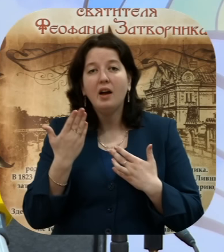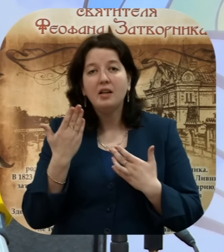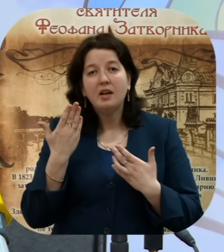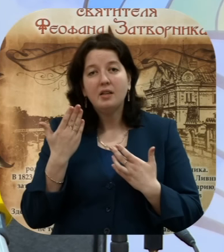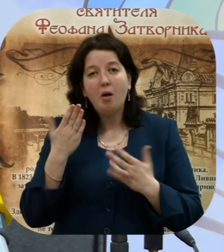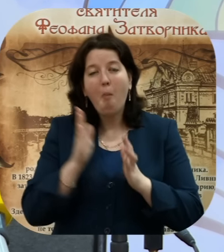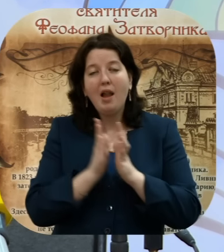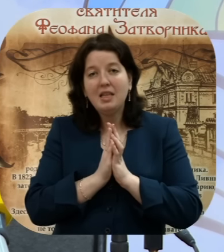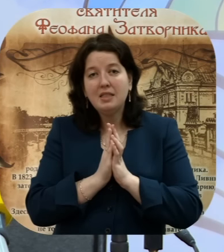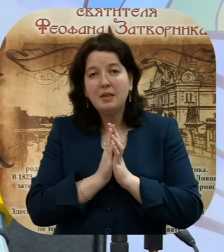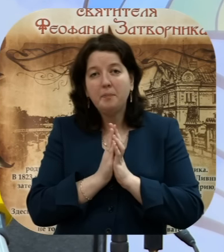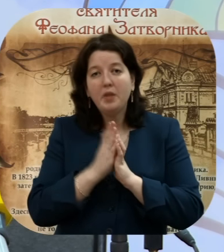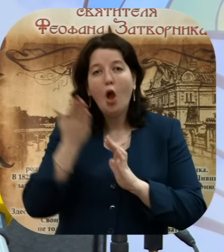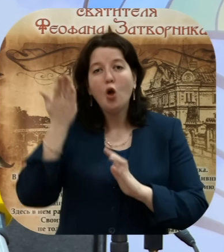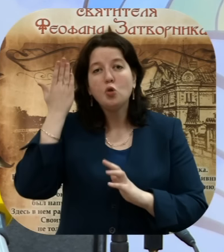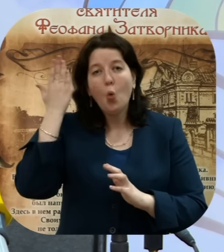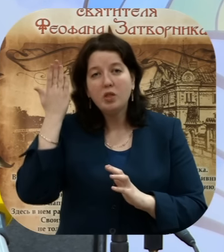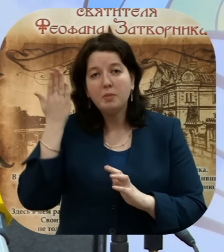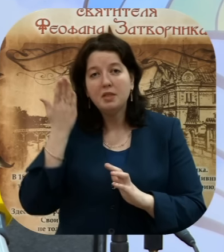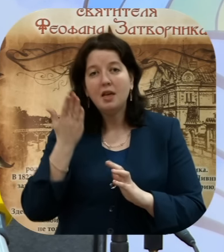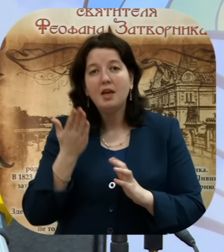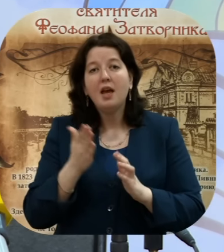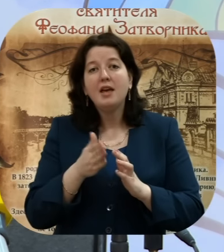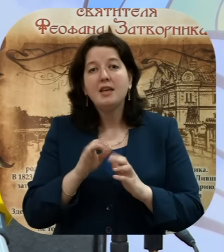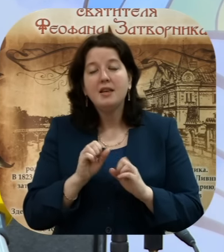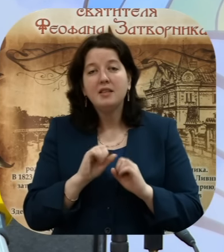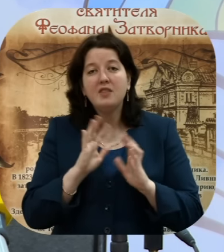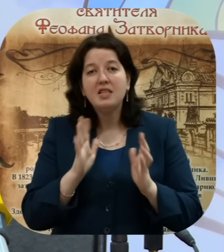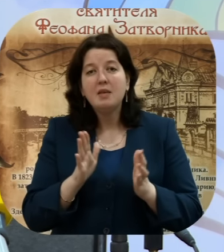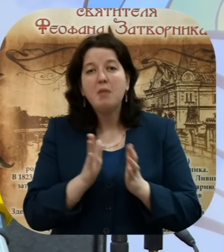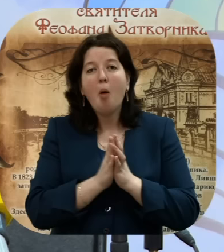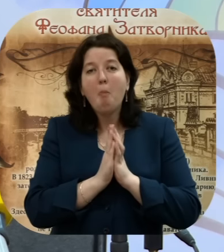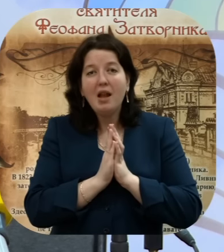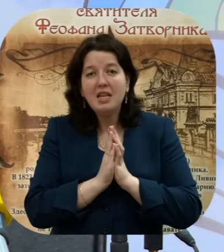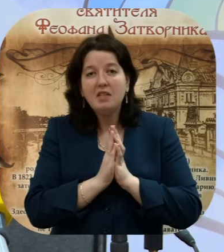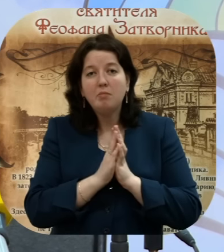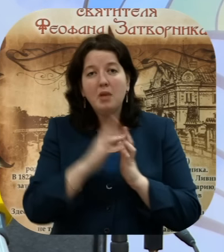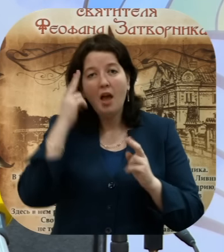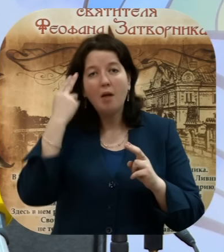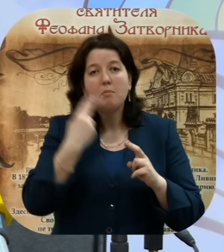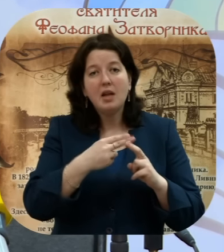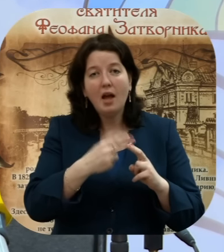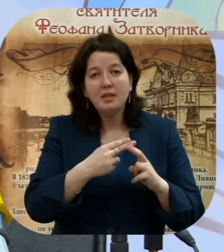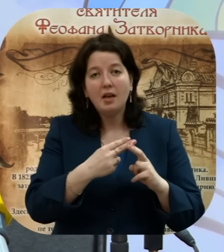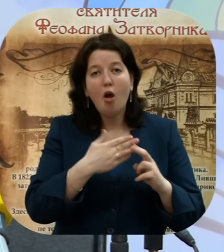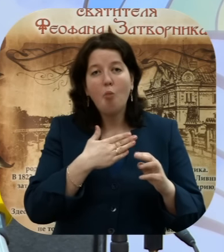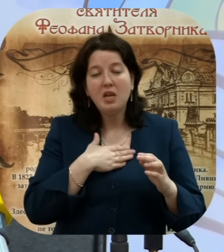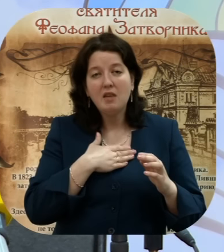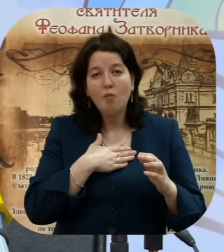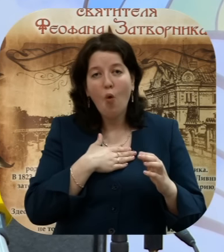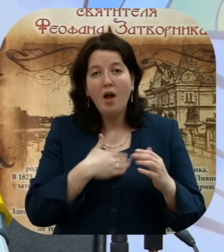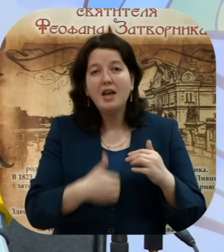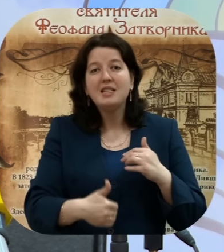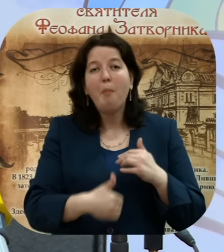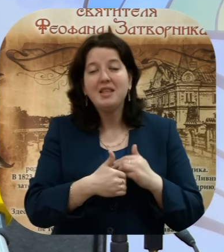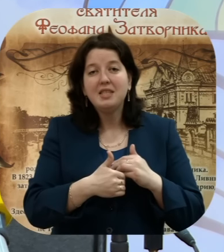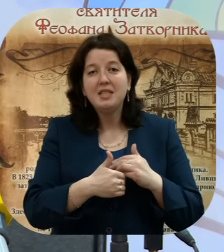молитвами брата моего спаси меня и его. Здорово,